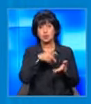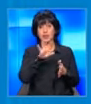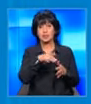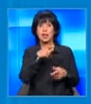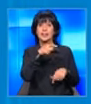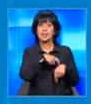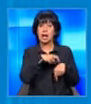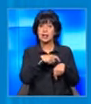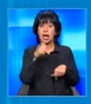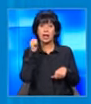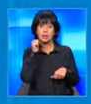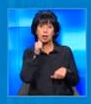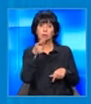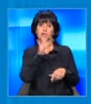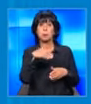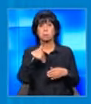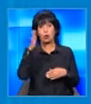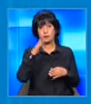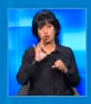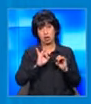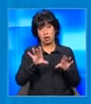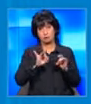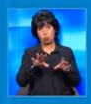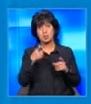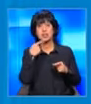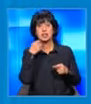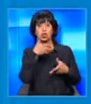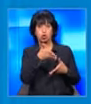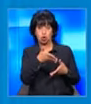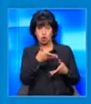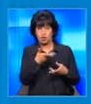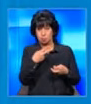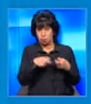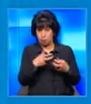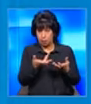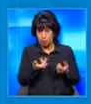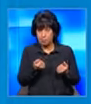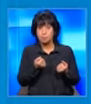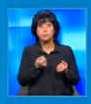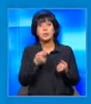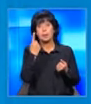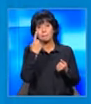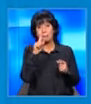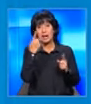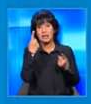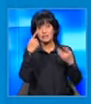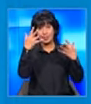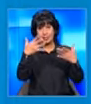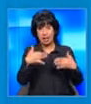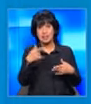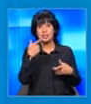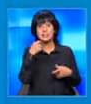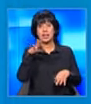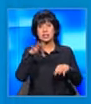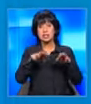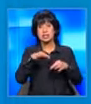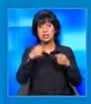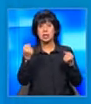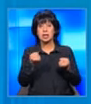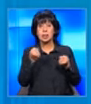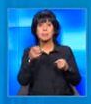Дания Танасова с повече информация за този инцидент. А сега първи данни за избирателната активност. Те са на